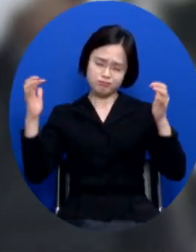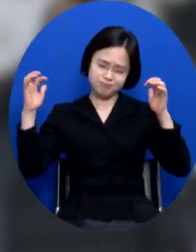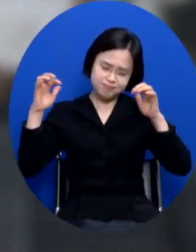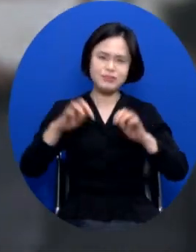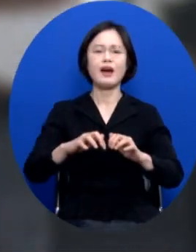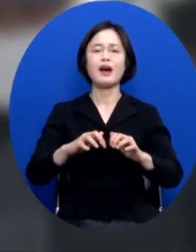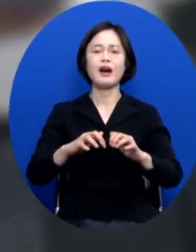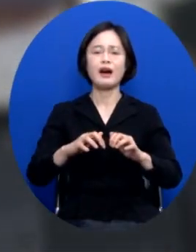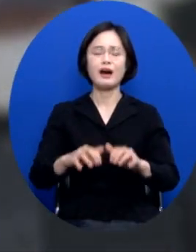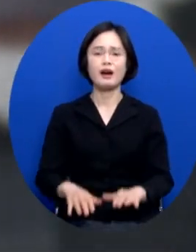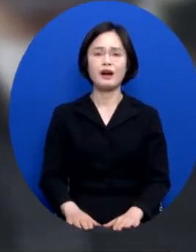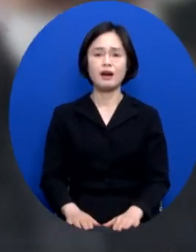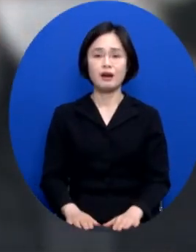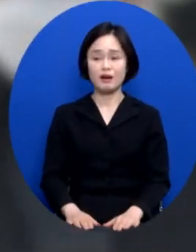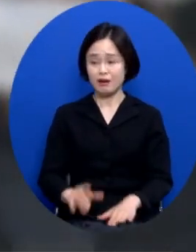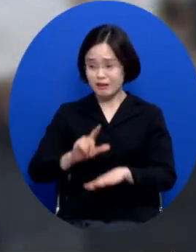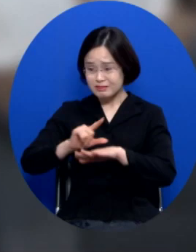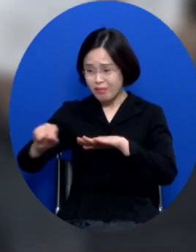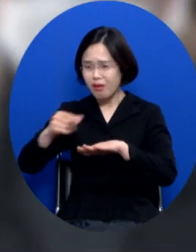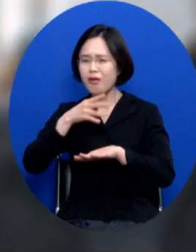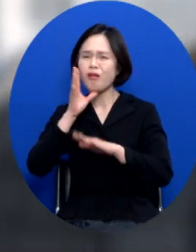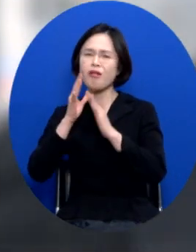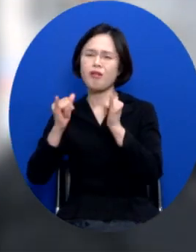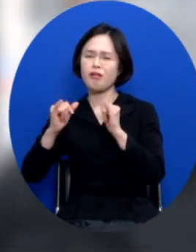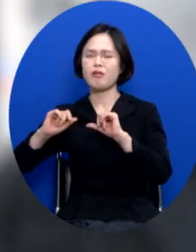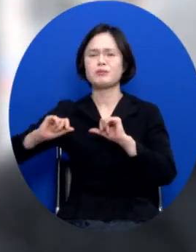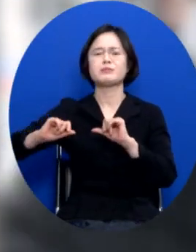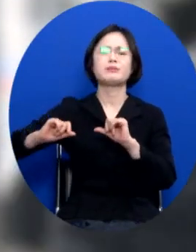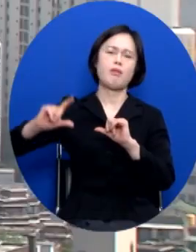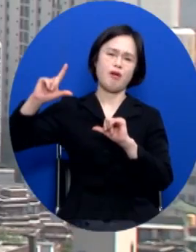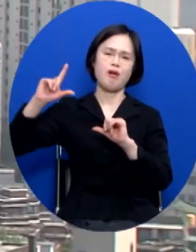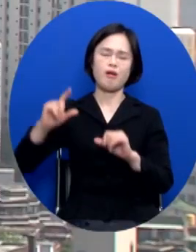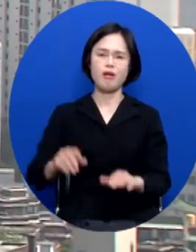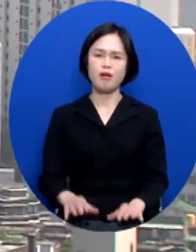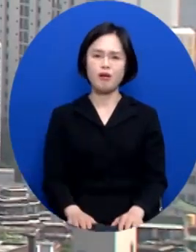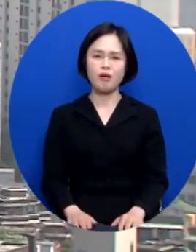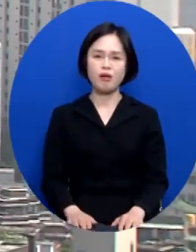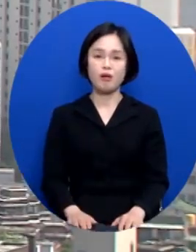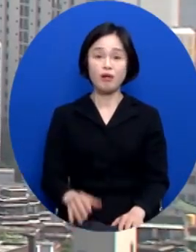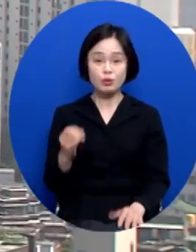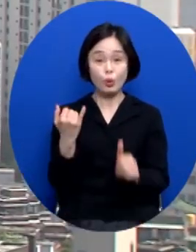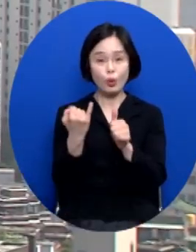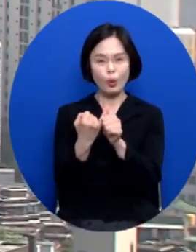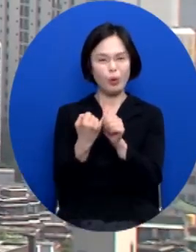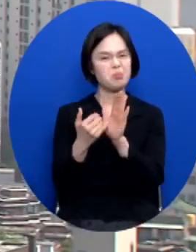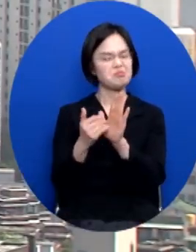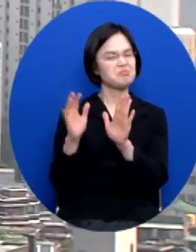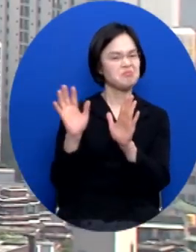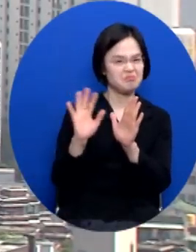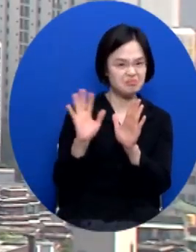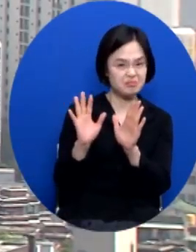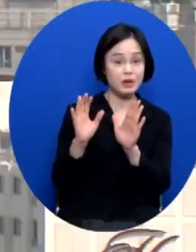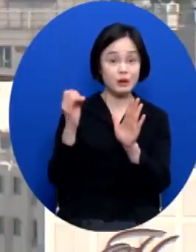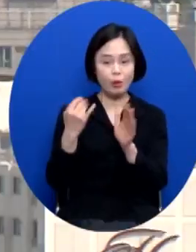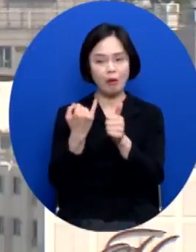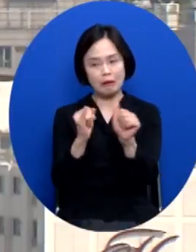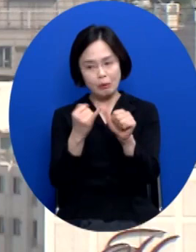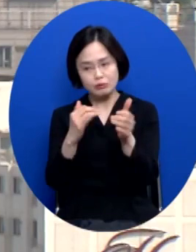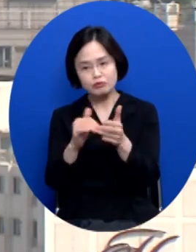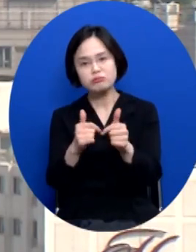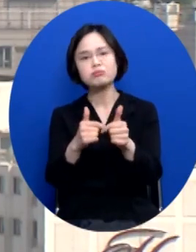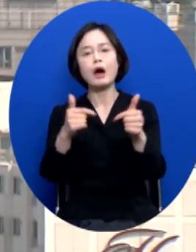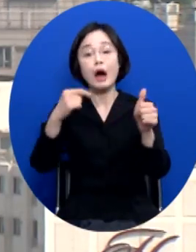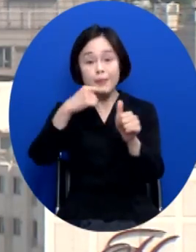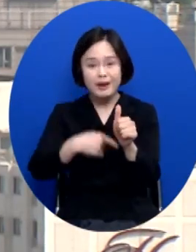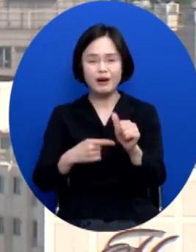가구와 지방에 남게 된 노인 가구가 대표적입니다 또 비혼과 만혼 이혼 증가도 1인 가구 증가의 또